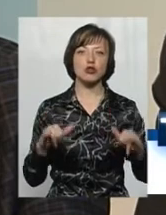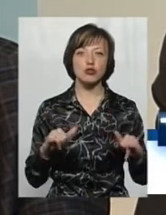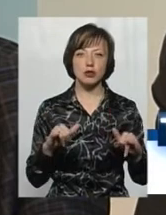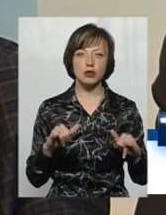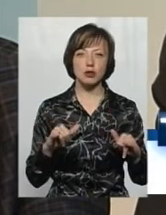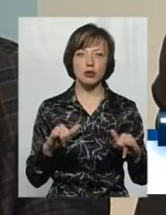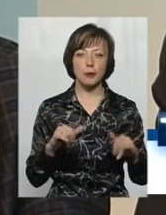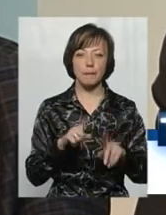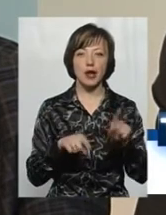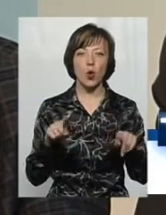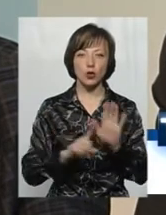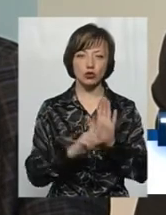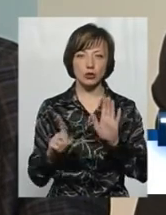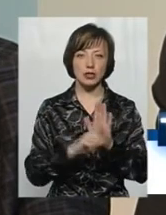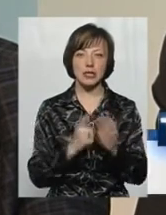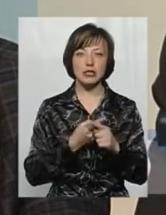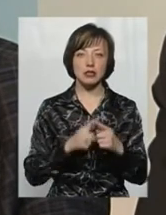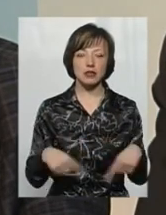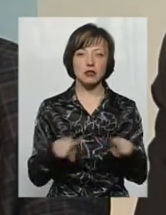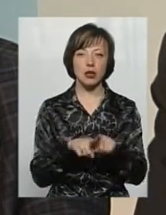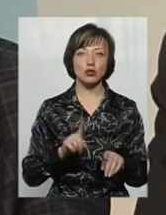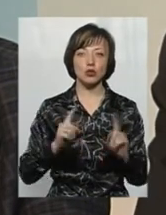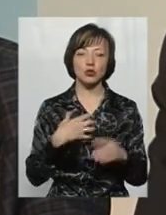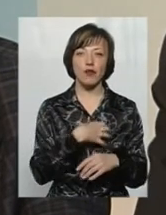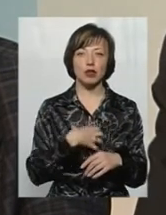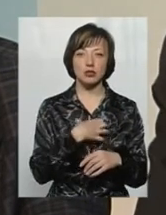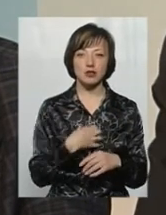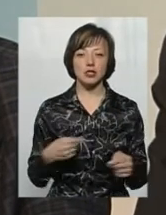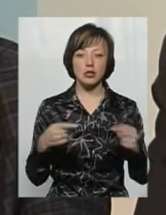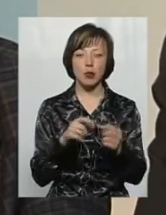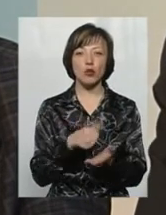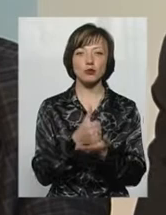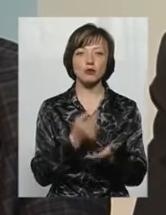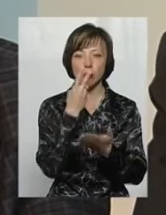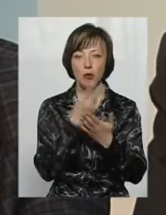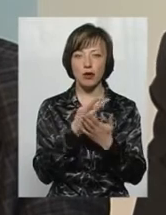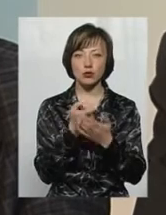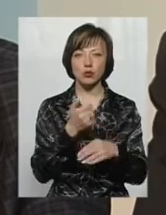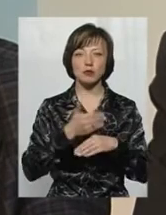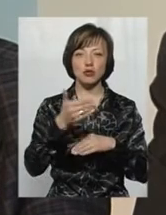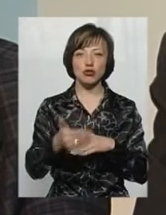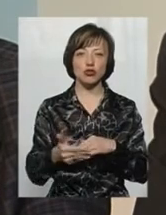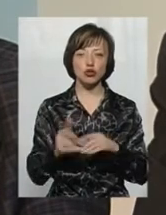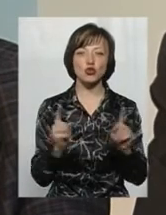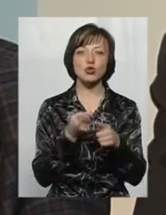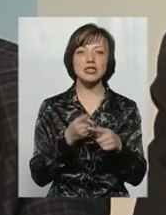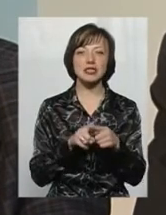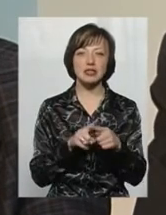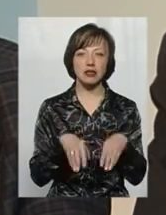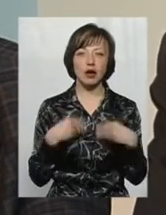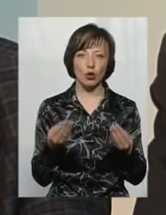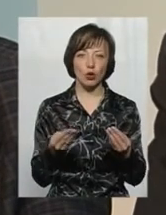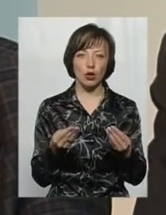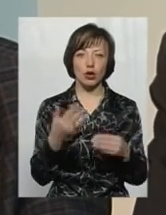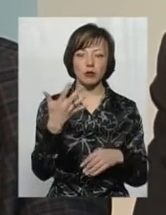збільшилась, якби, періодичність рейсів. Це теж дуже важливо. Ну, саме основне ми побачимо трохи пізніше, що це дало.